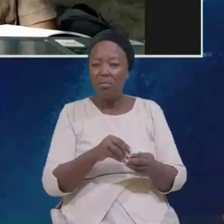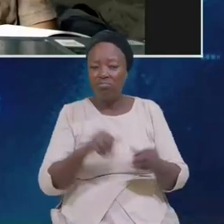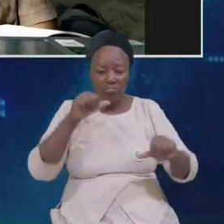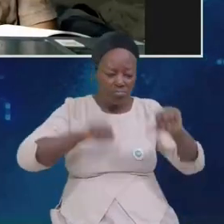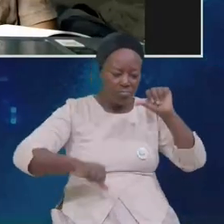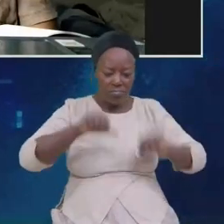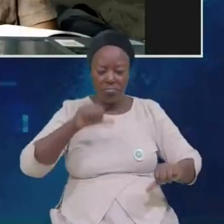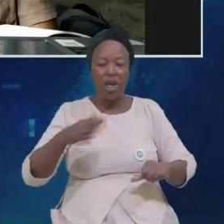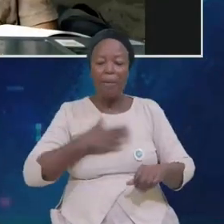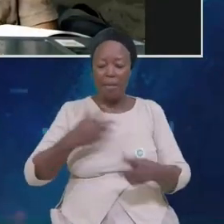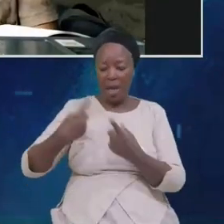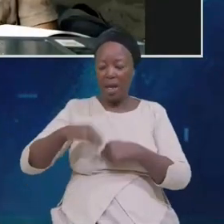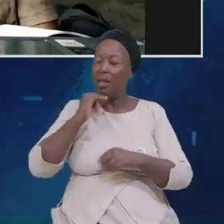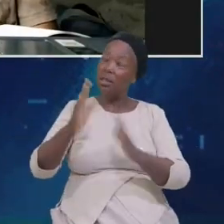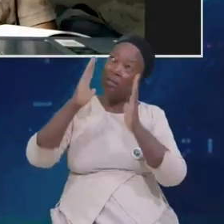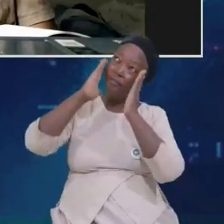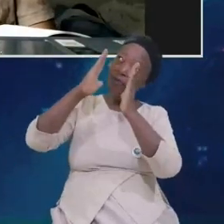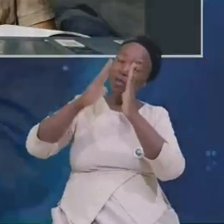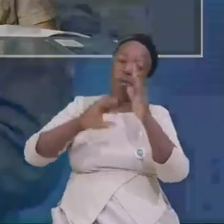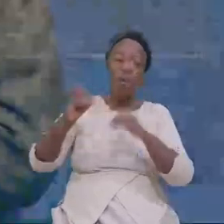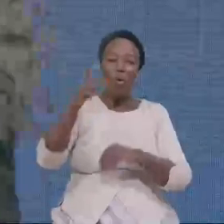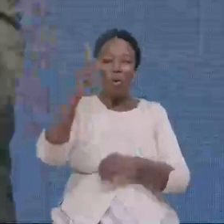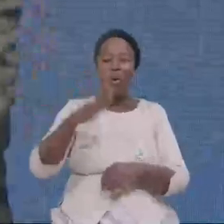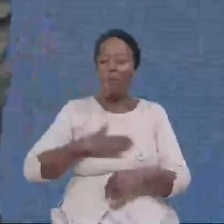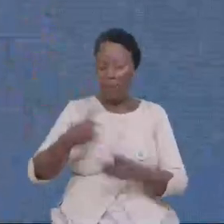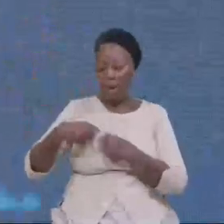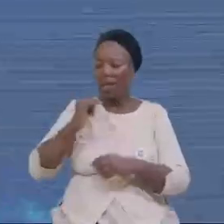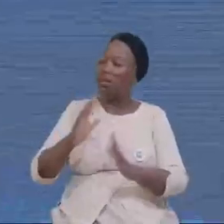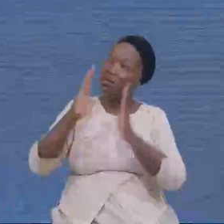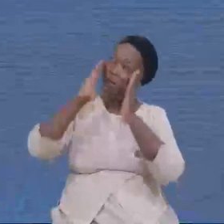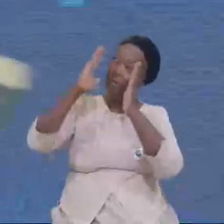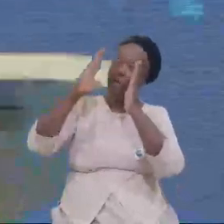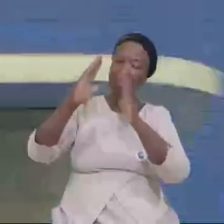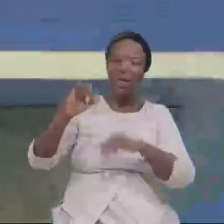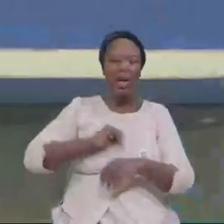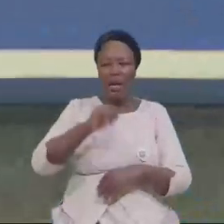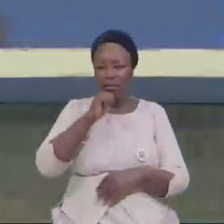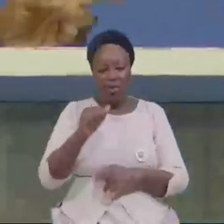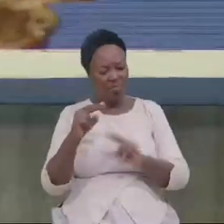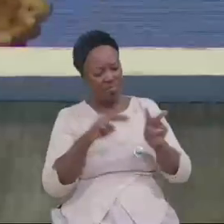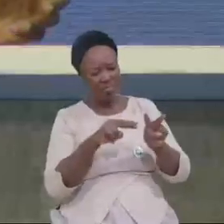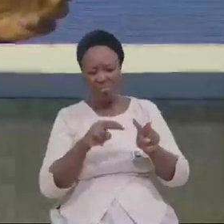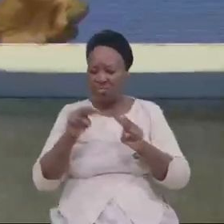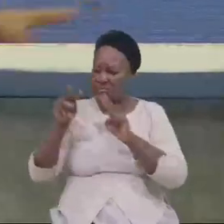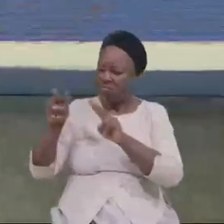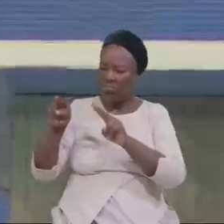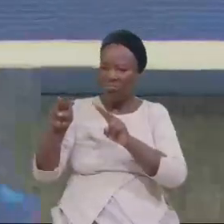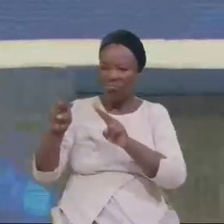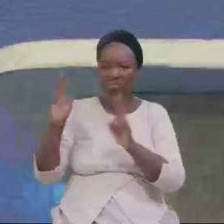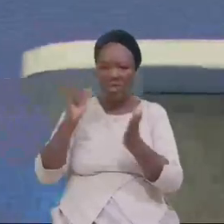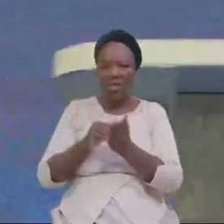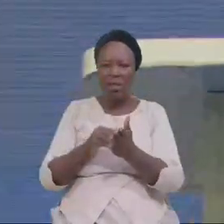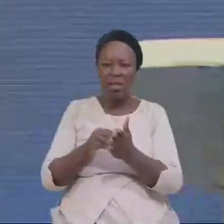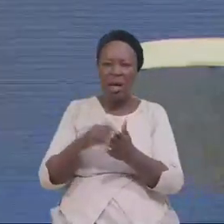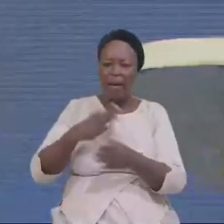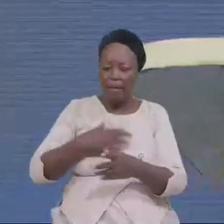tremble pas, je ne titube pas. Mon cœur est affermi. Je ne regarde pas passer par là. Mon